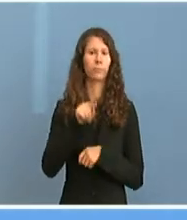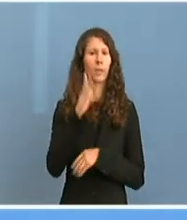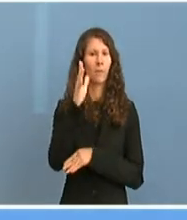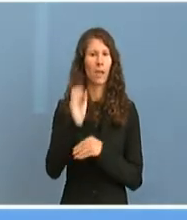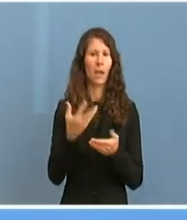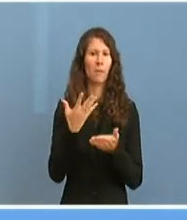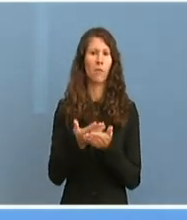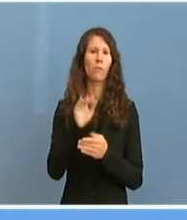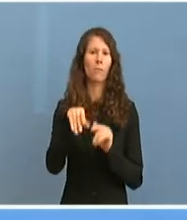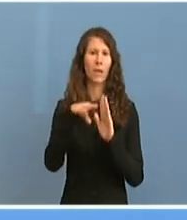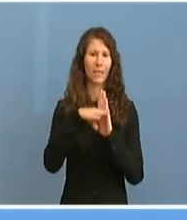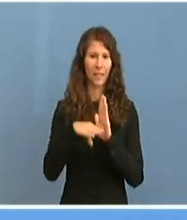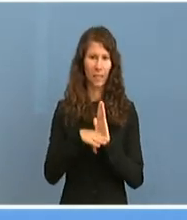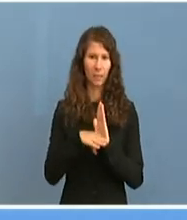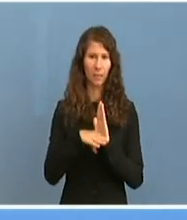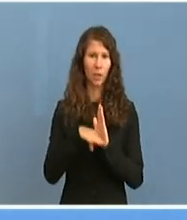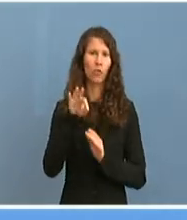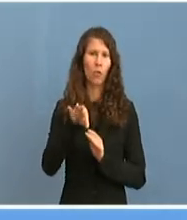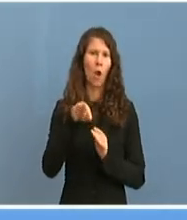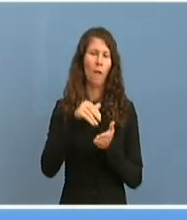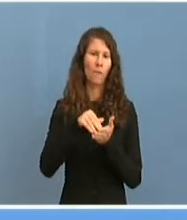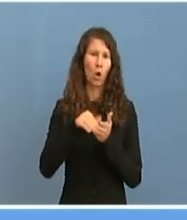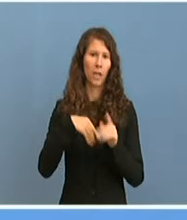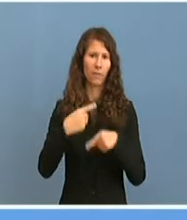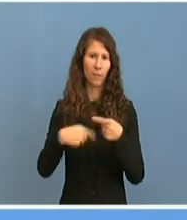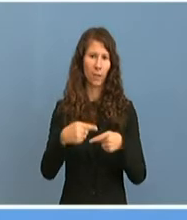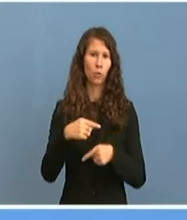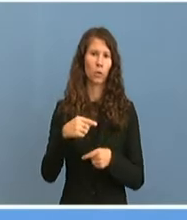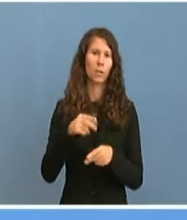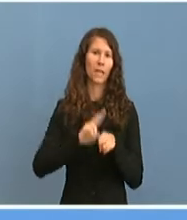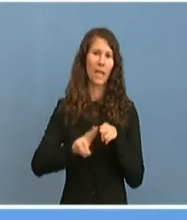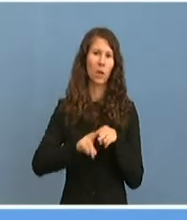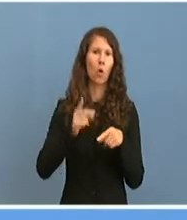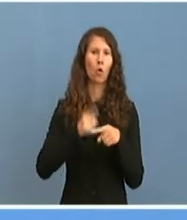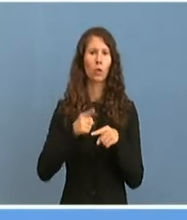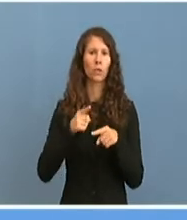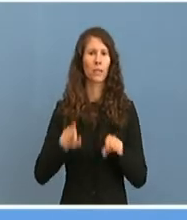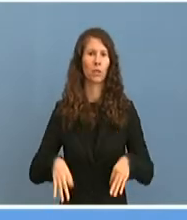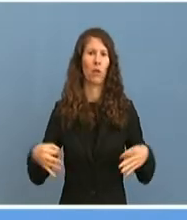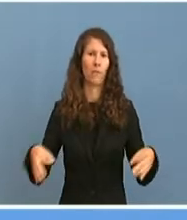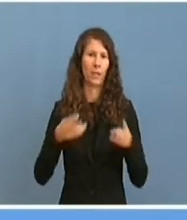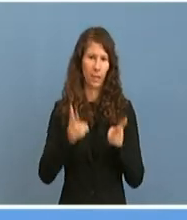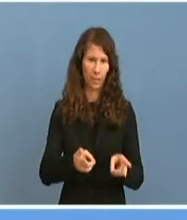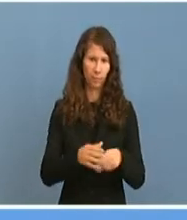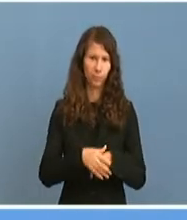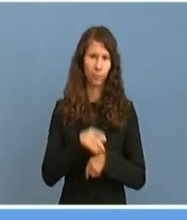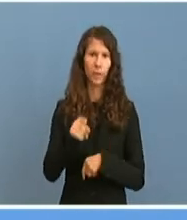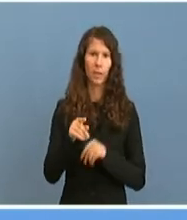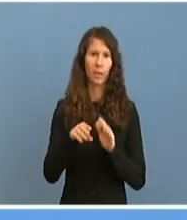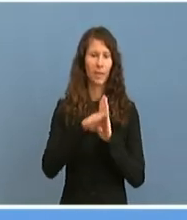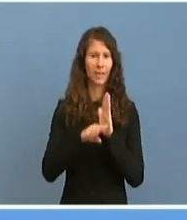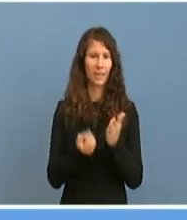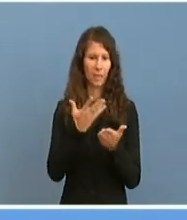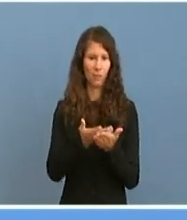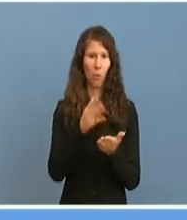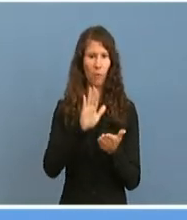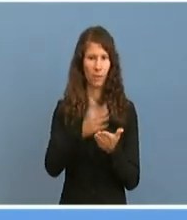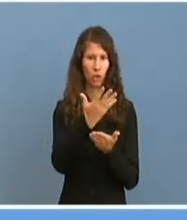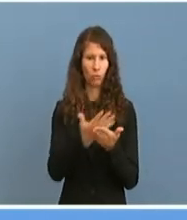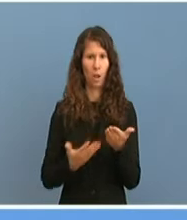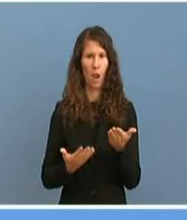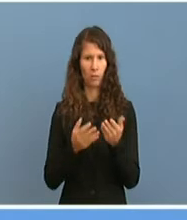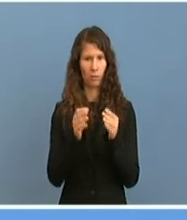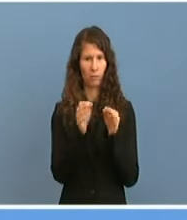des Gesetzes zur Fortentwicklung des Sanierungs- und Insolvenzrechts. Der Gesetzentwurf war sprachlich so ausgestaltet, dass